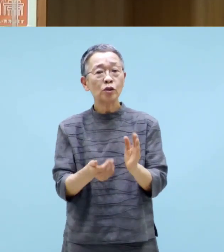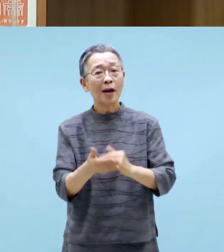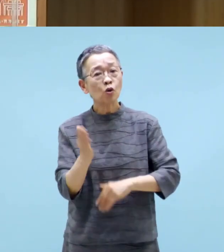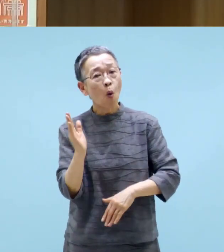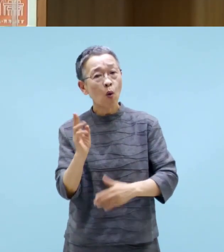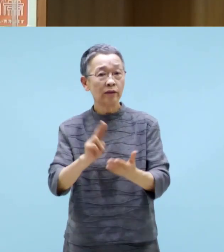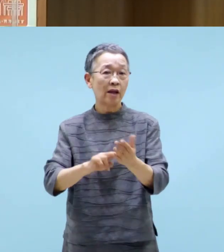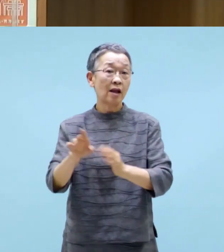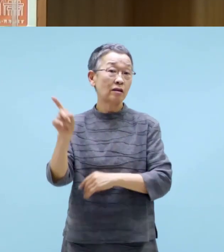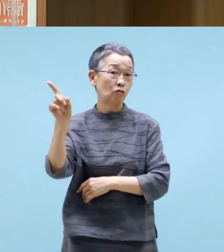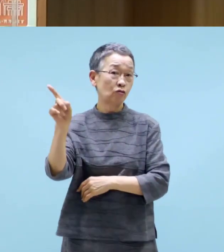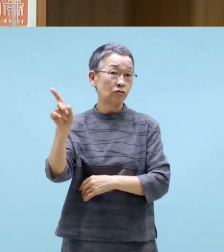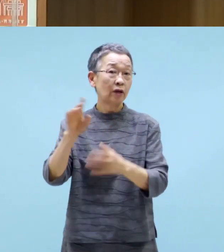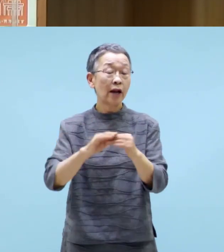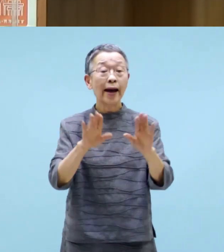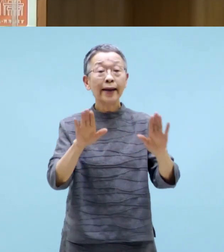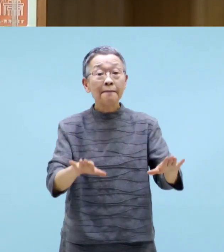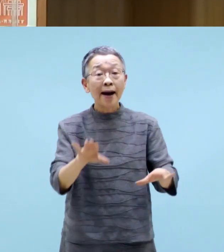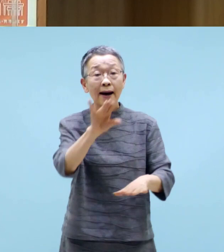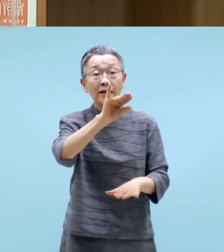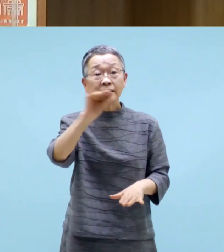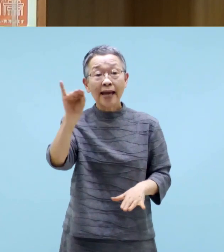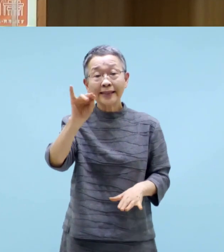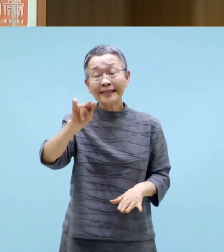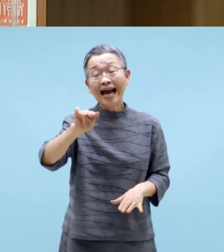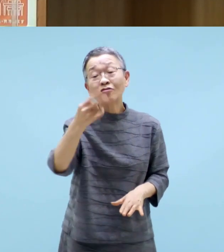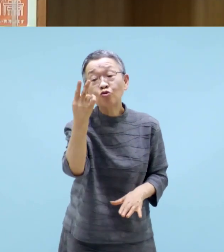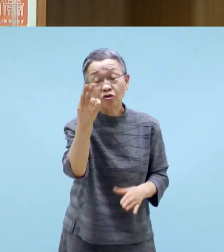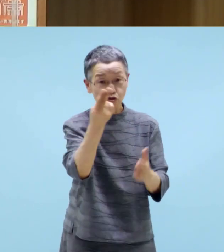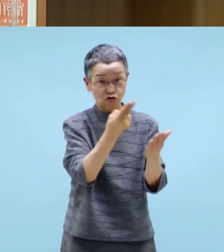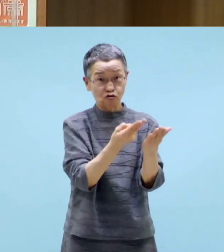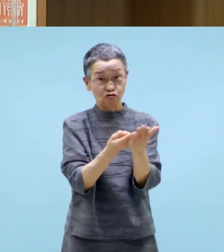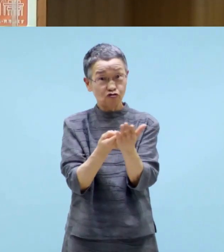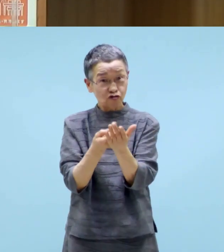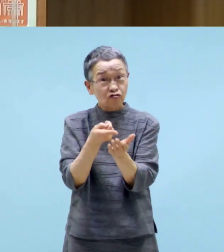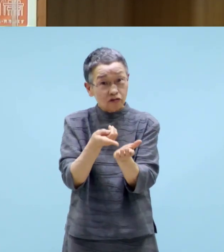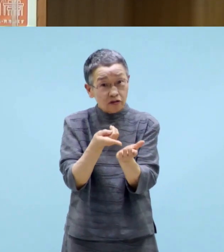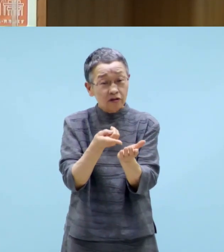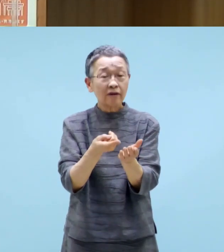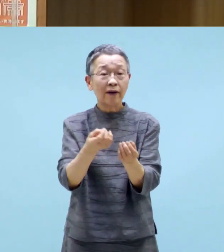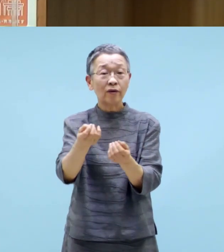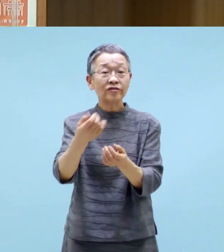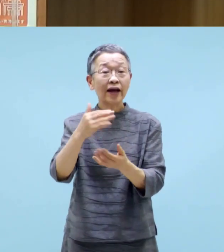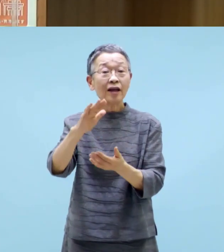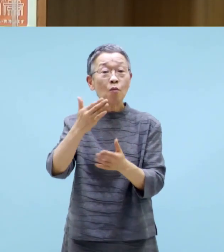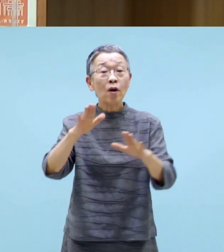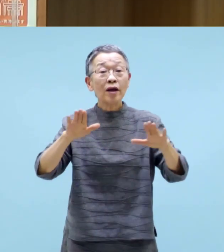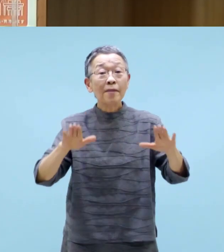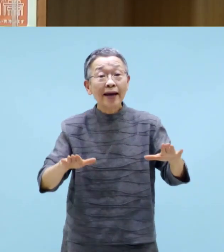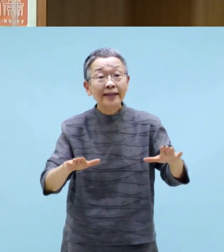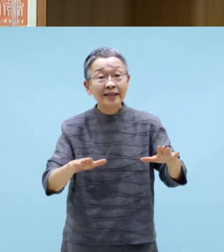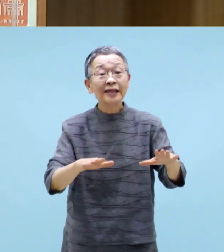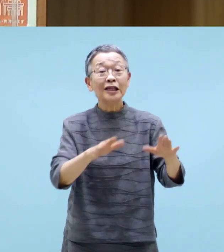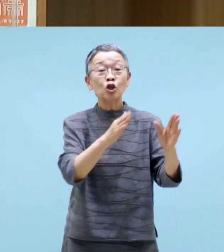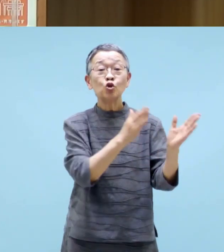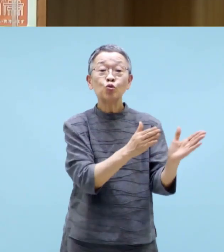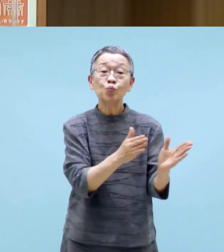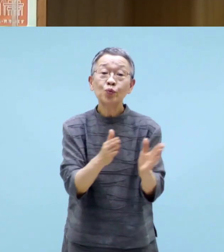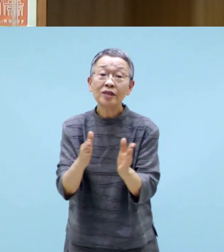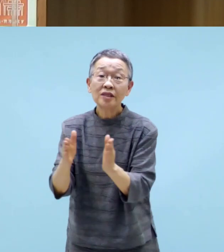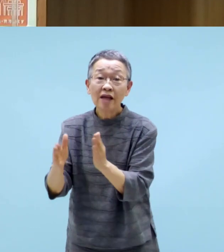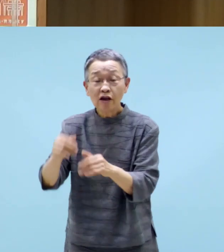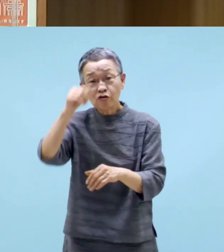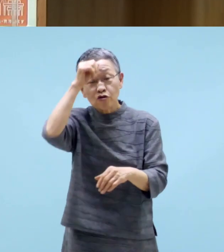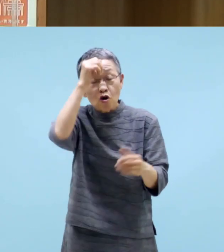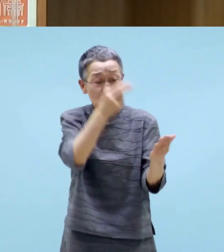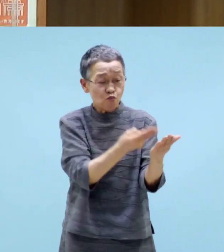今1200っていうお話がありましたけれども、これはですね、現に確保しているそういった病床になりま